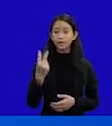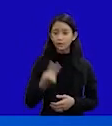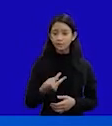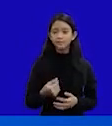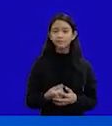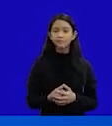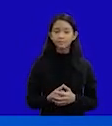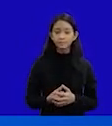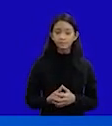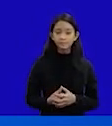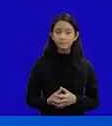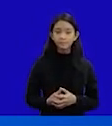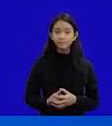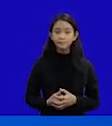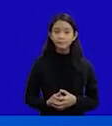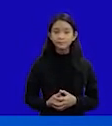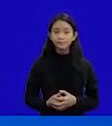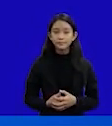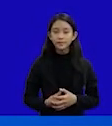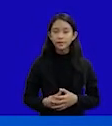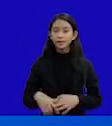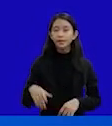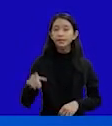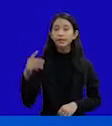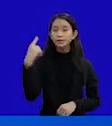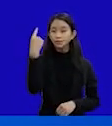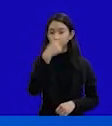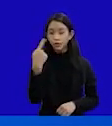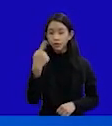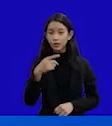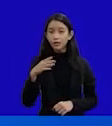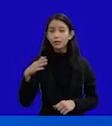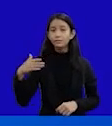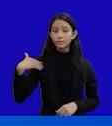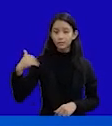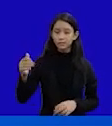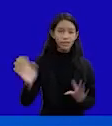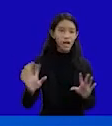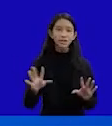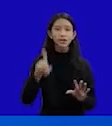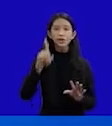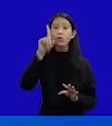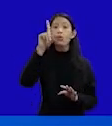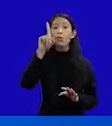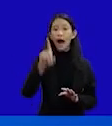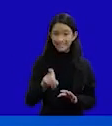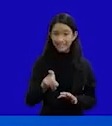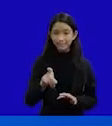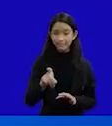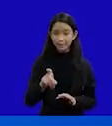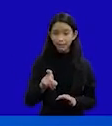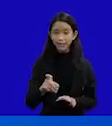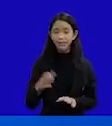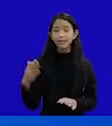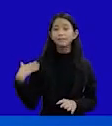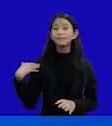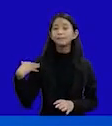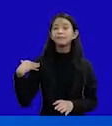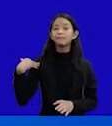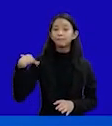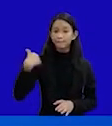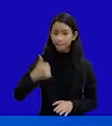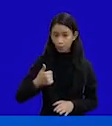saya tekan kan pembelajaran tatap muka ini diperbolehkan tidak diwajibkan diperbolehkan dan